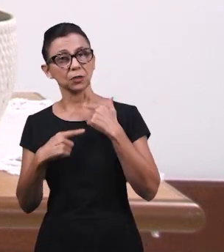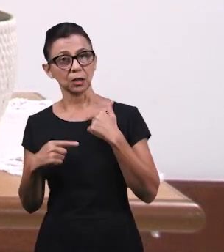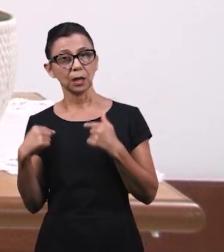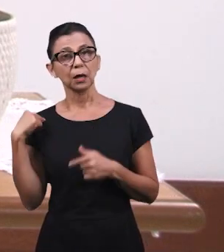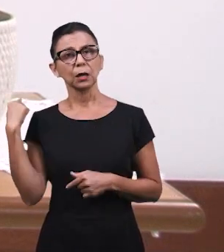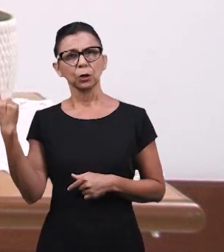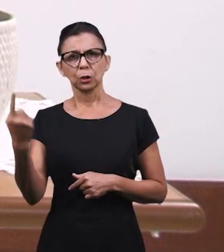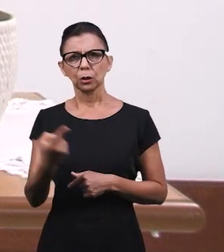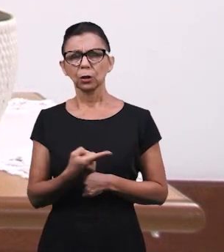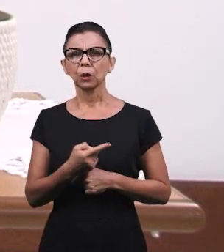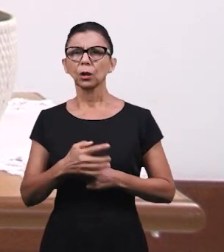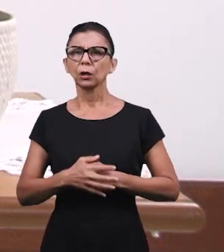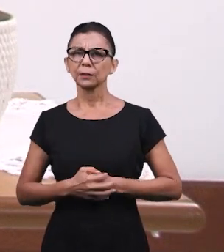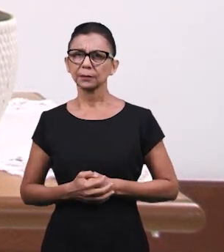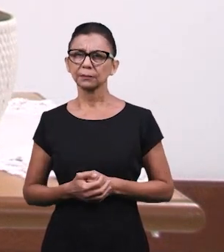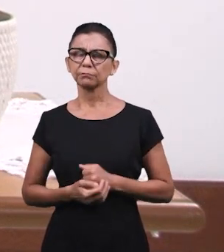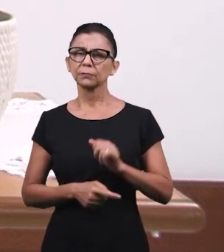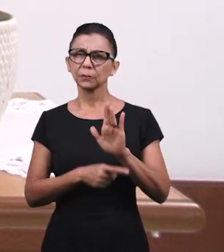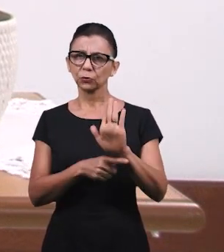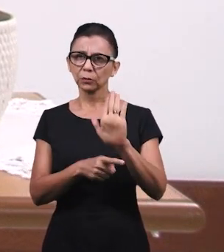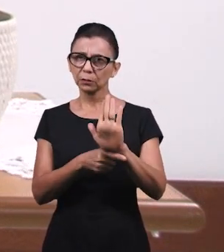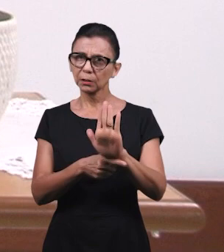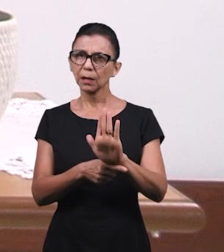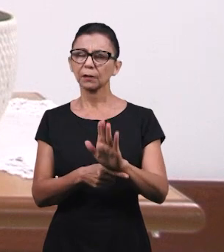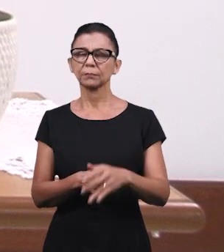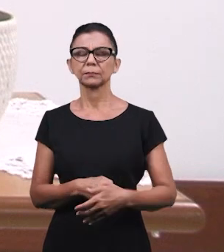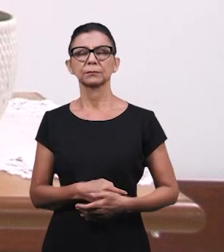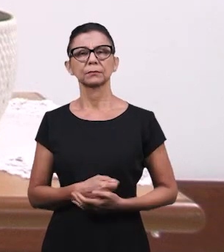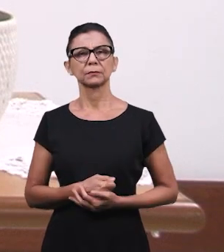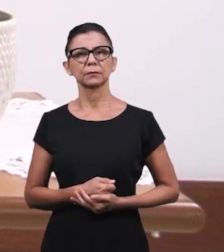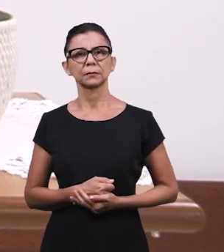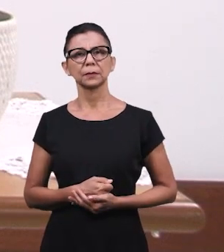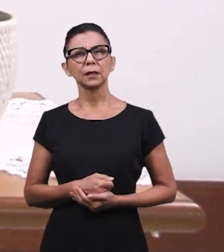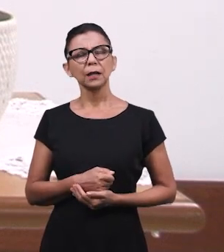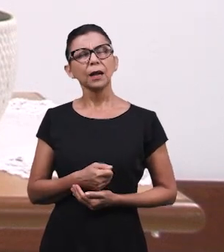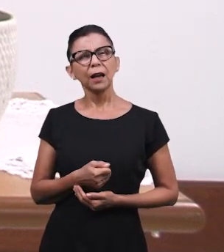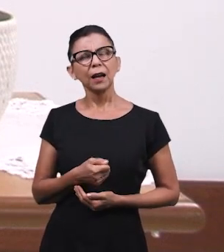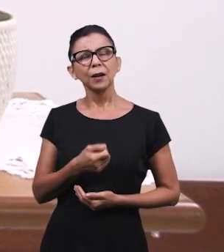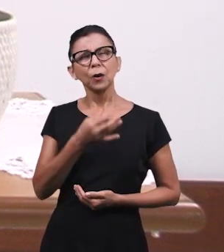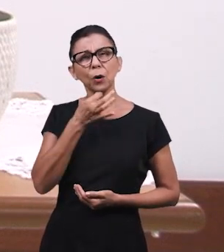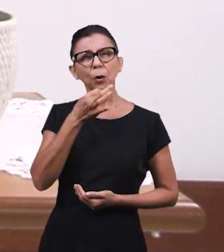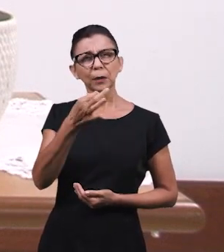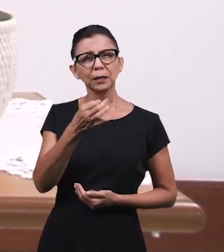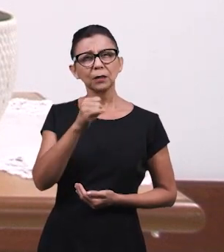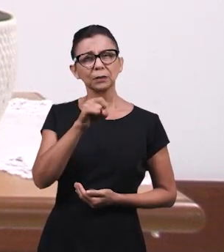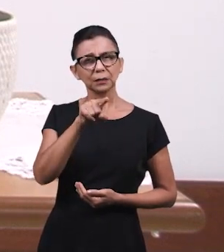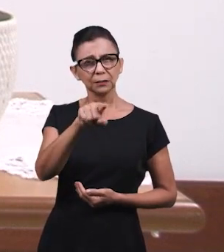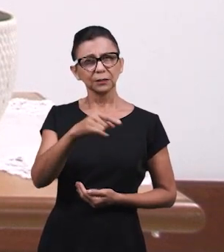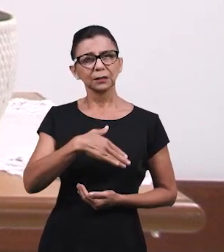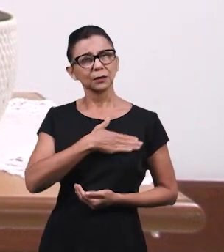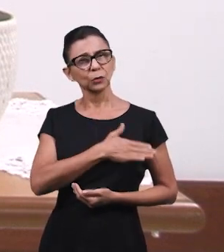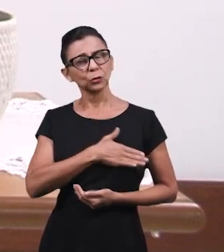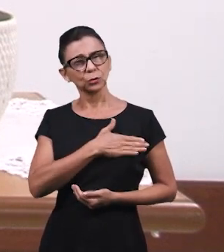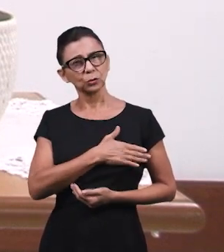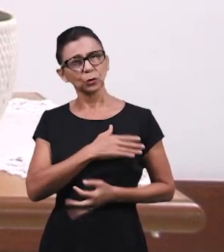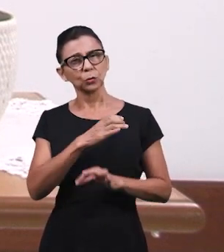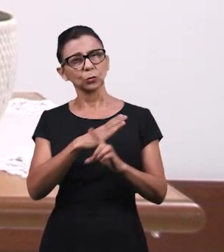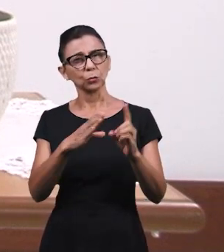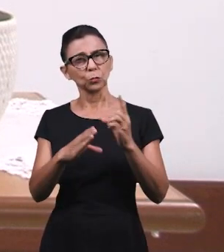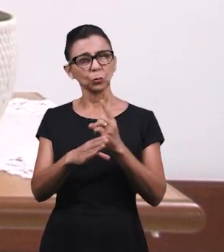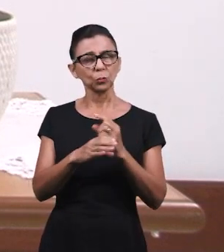готовы помочь. И хотели бы сказать вам, поделитесь с вами. Если вы получили благословение, делитесь с